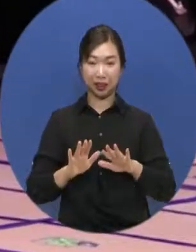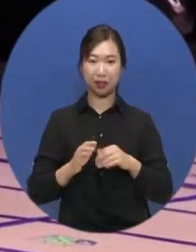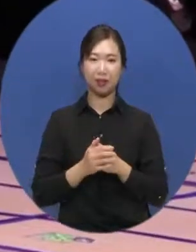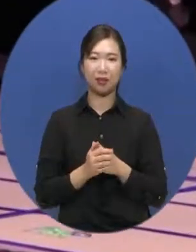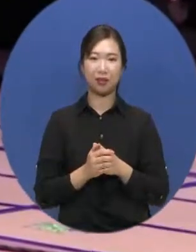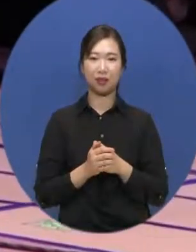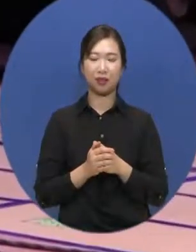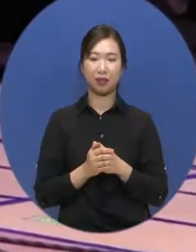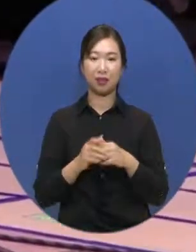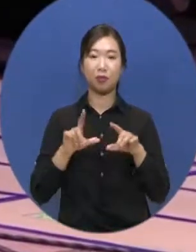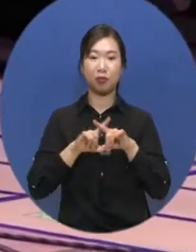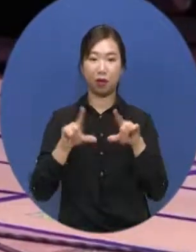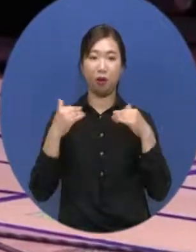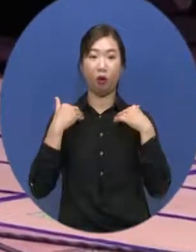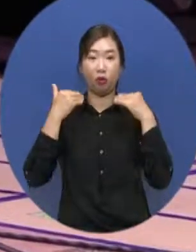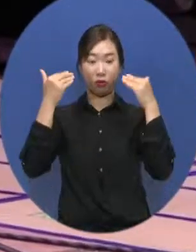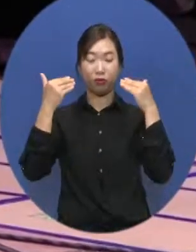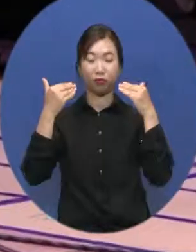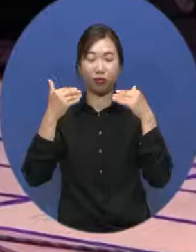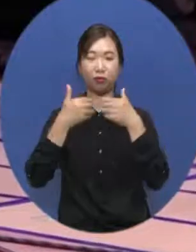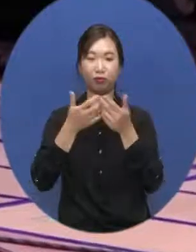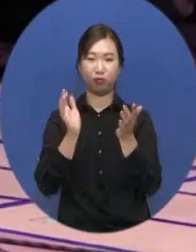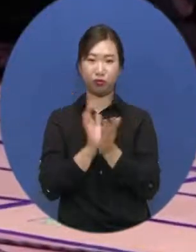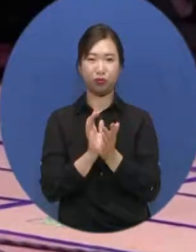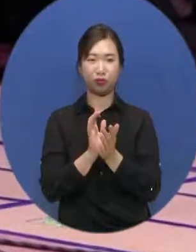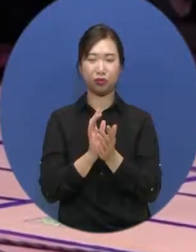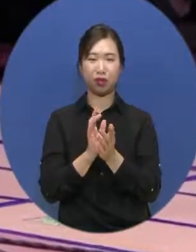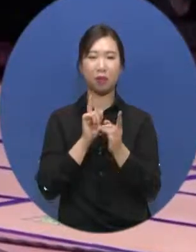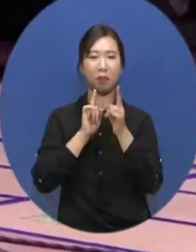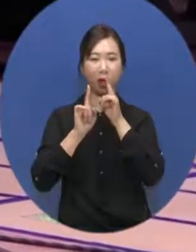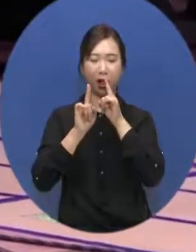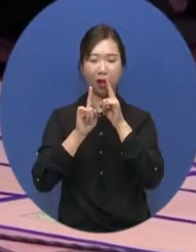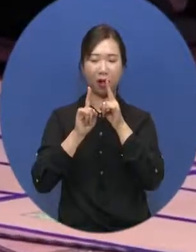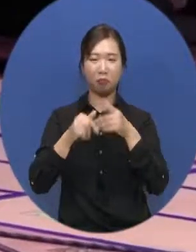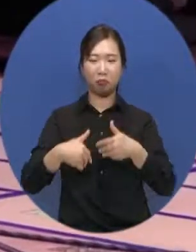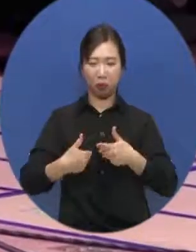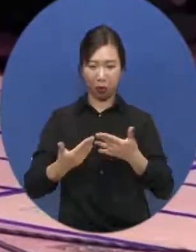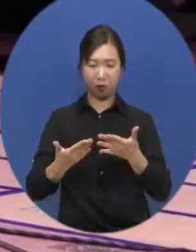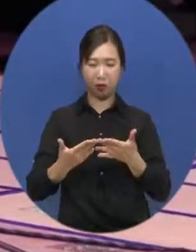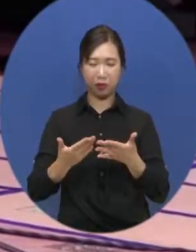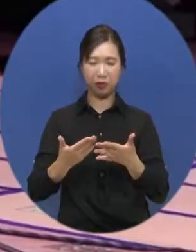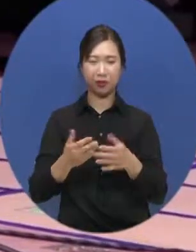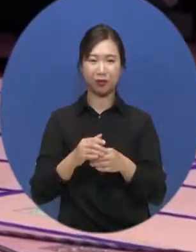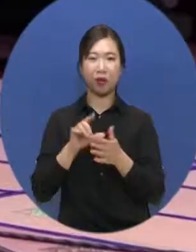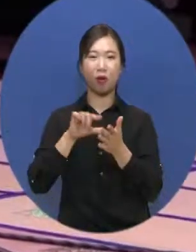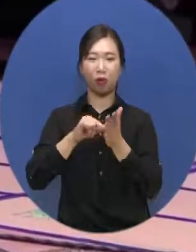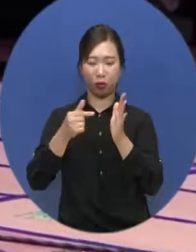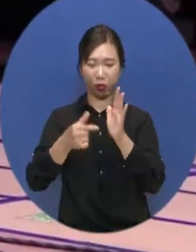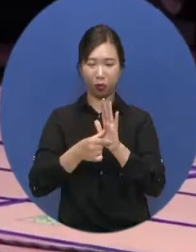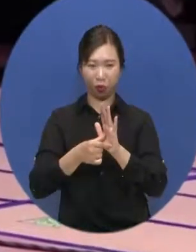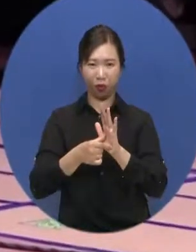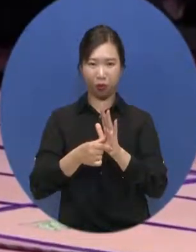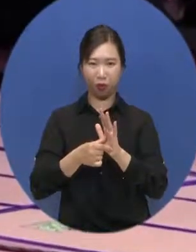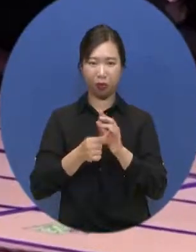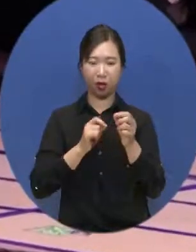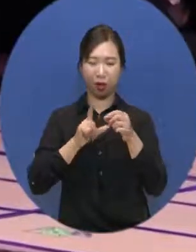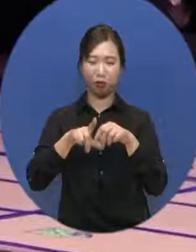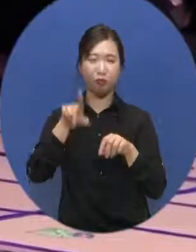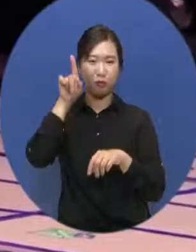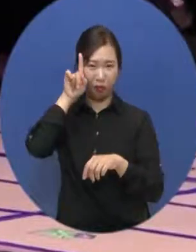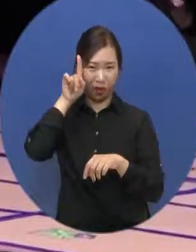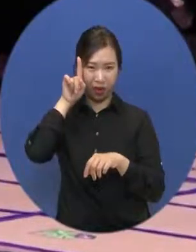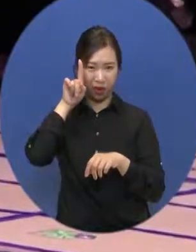일반부는 뭐 제가 감히 평할 그런 말씀이 없을 정도로 거의 다 만점이신데요. 그리고 이제 중부,